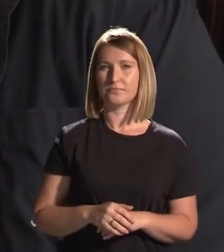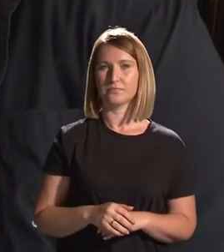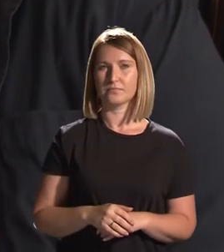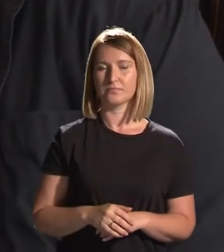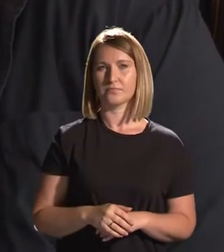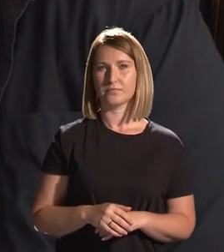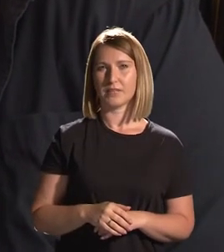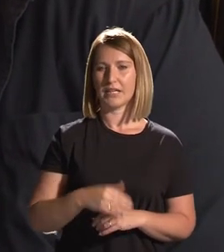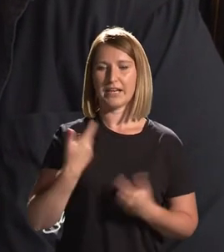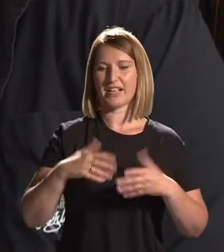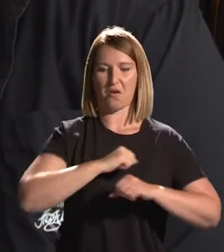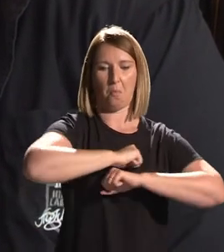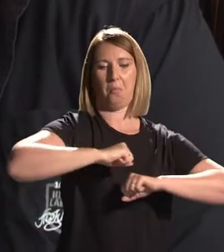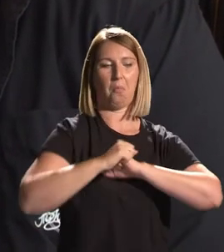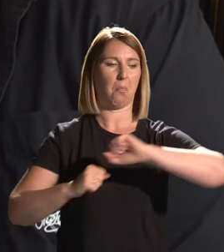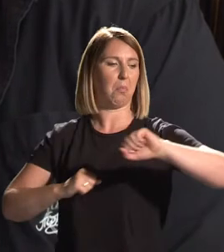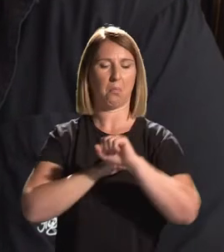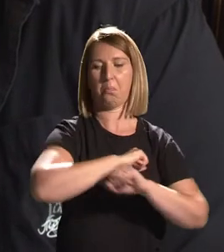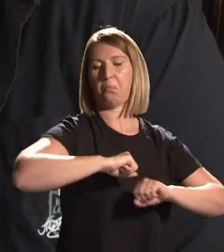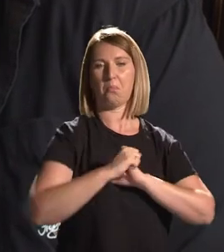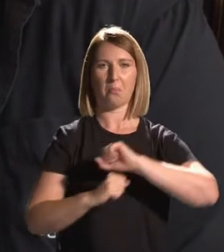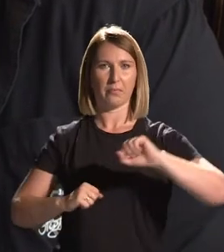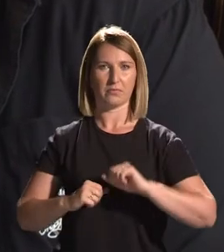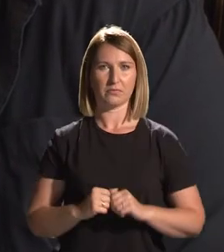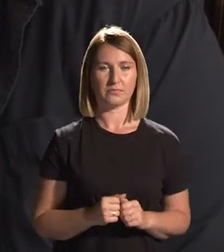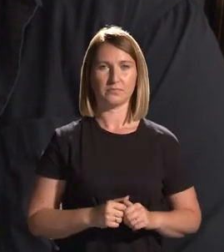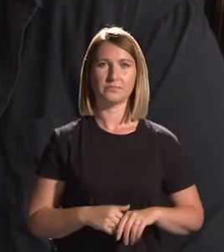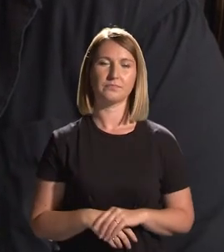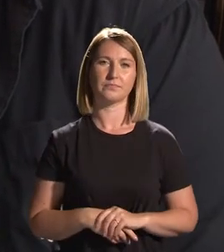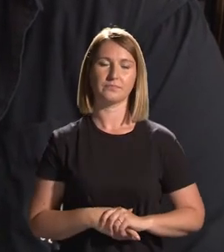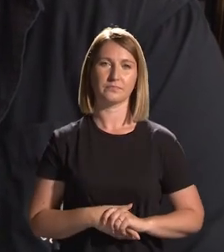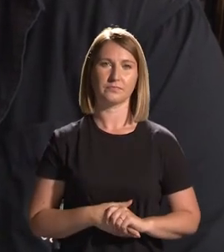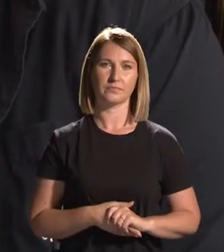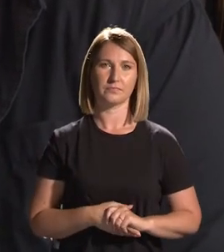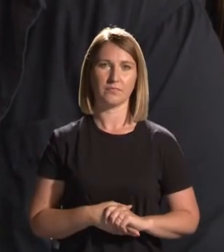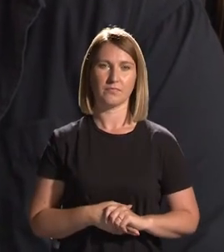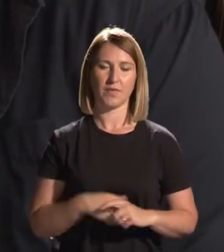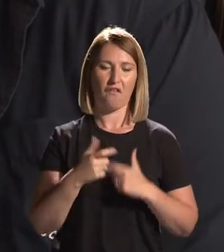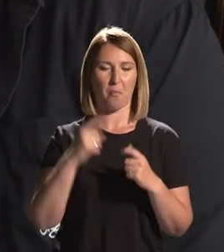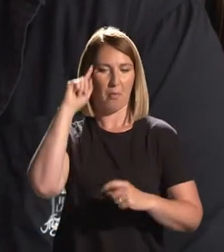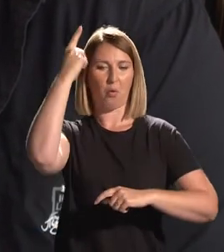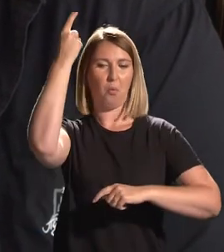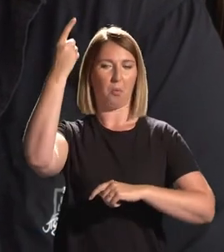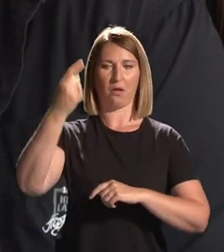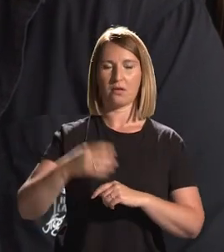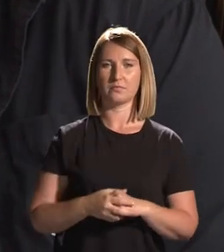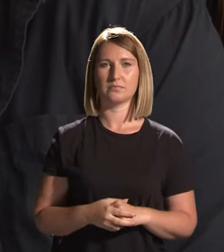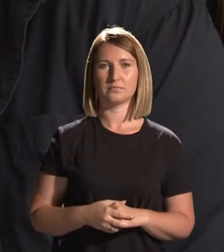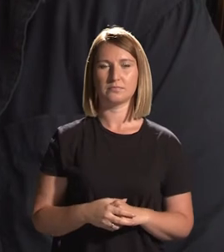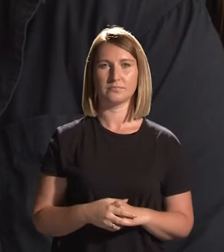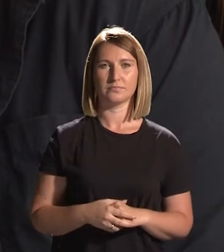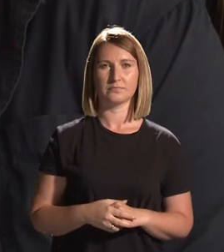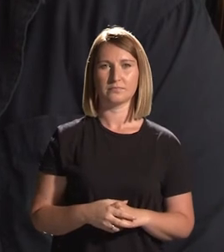i się nie pcha, nie wolno się rozpychać łokciami w końcu, robić ciebie głupka w końcu. Także to w